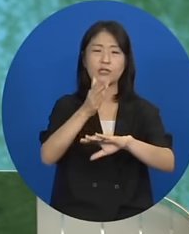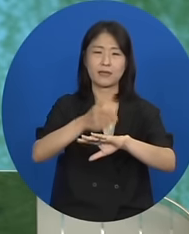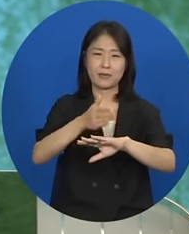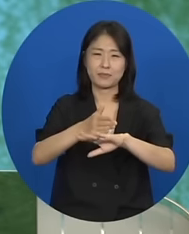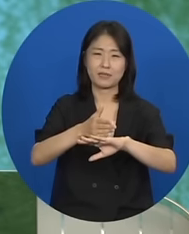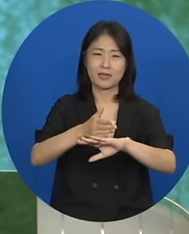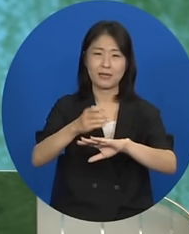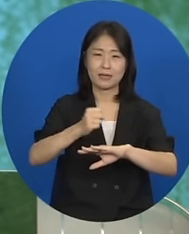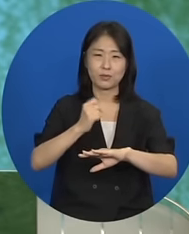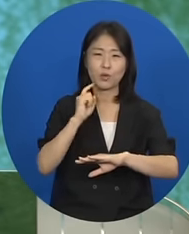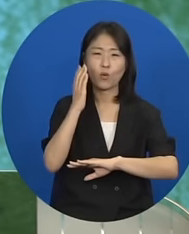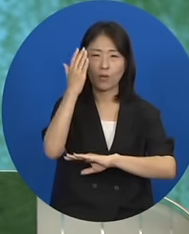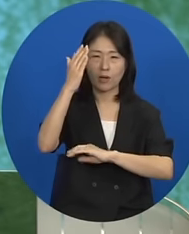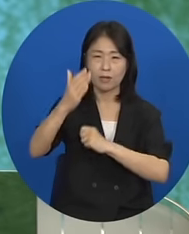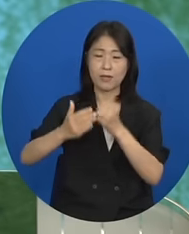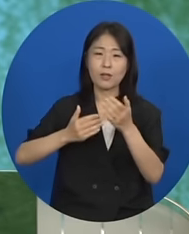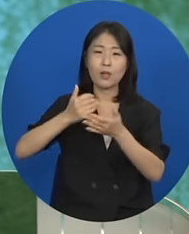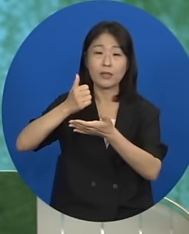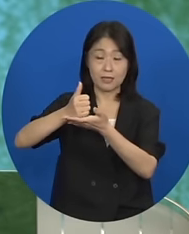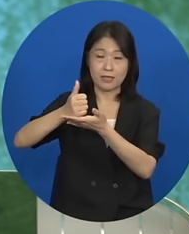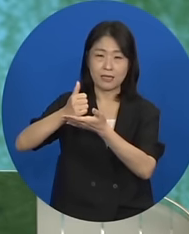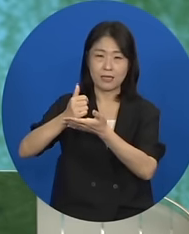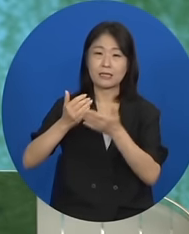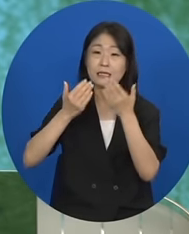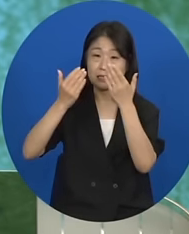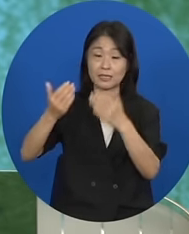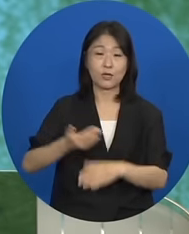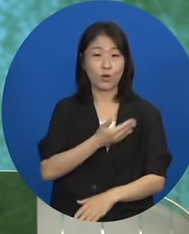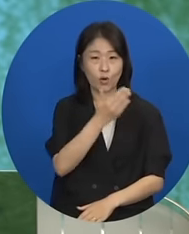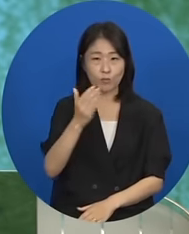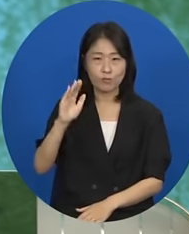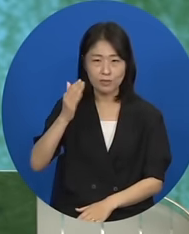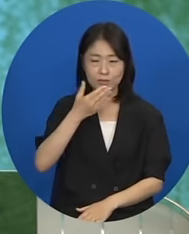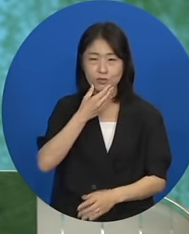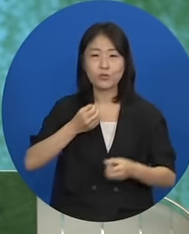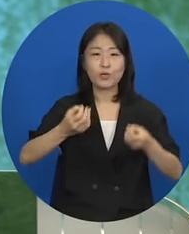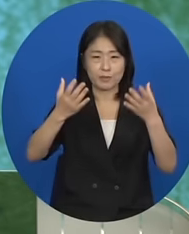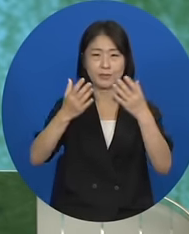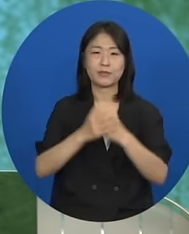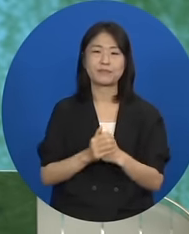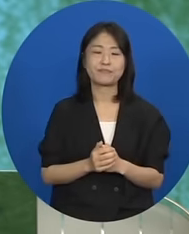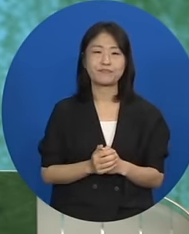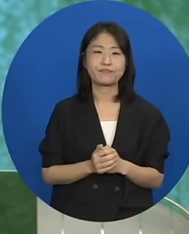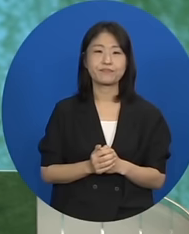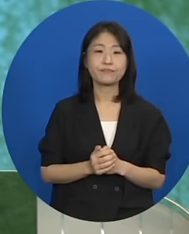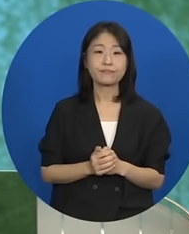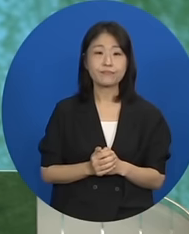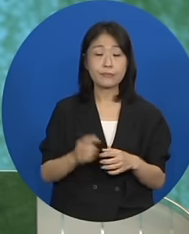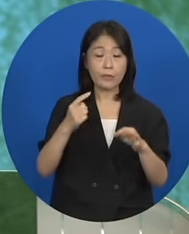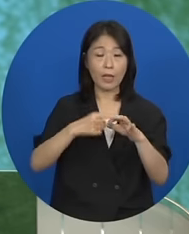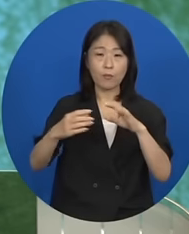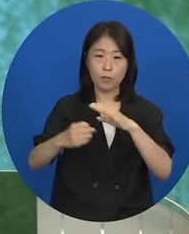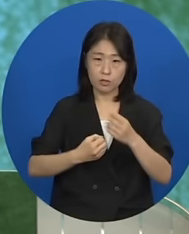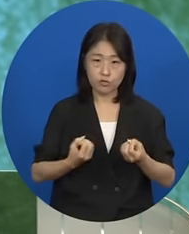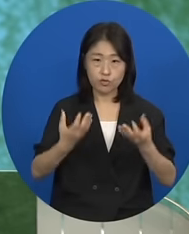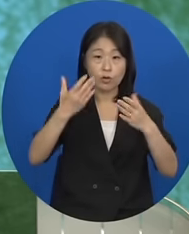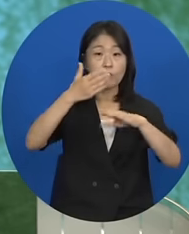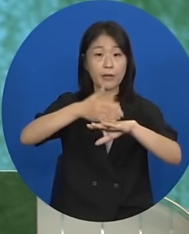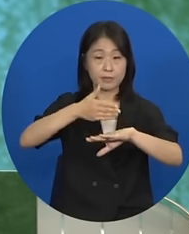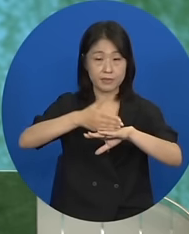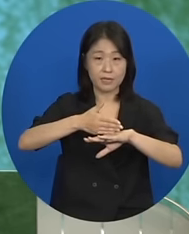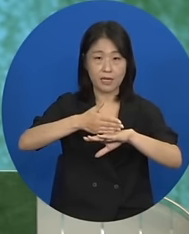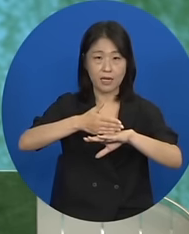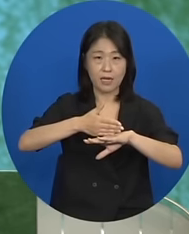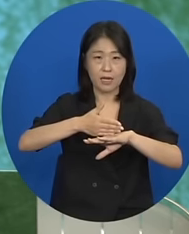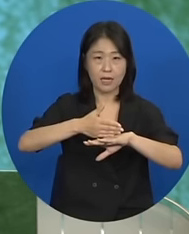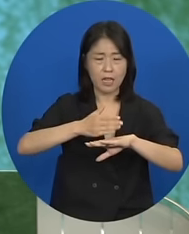여러분들 이시기를 축복합니다 그러나이 성경은 한걸음 더 나아갑니다 하나님께서는이 맥추절의 감사가 우리만을